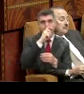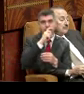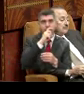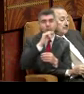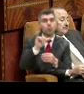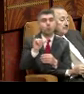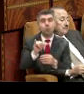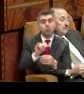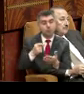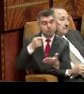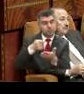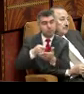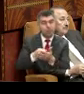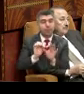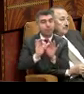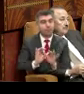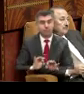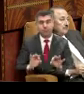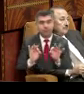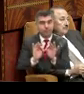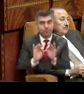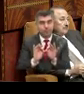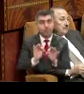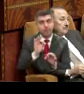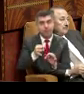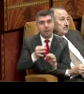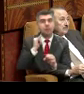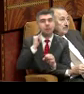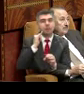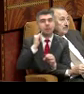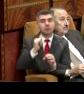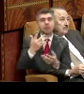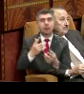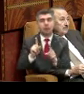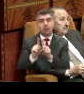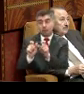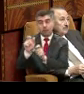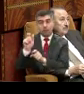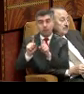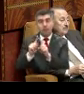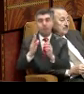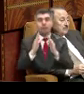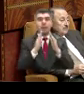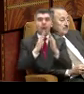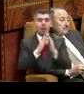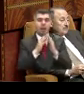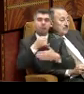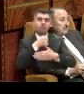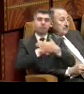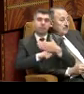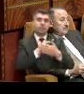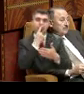من المصارف يجب لها وكم يجب أن تبقون. لهذا تفضلنا أن تبقى في منازلهن على أن تذهبنا إلى